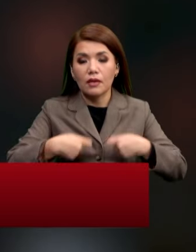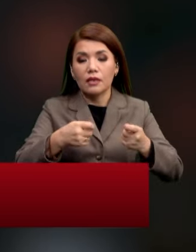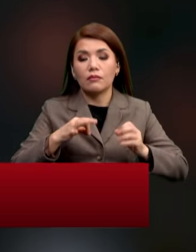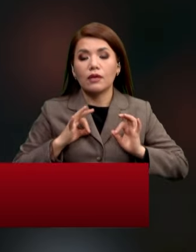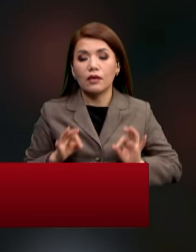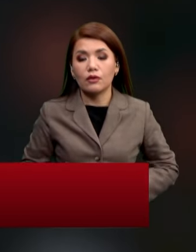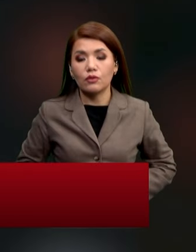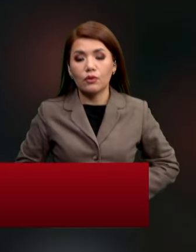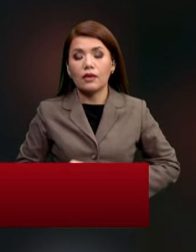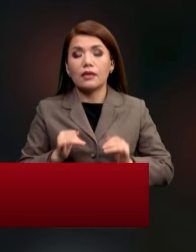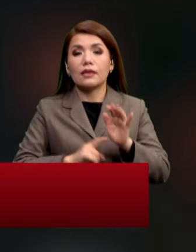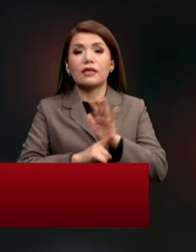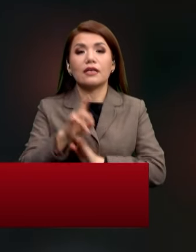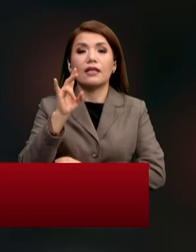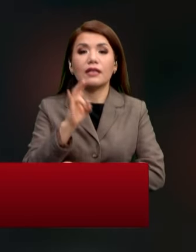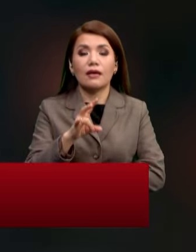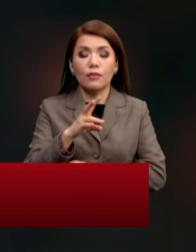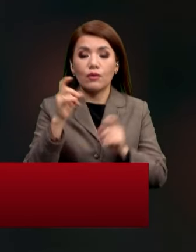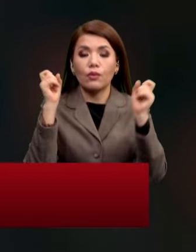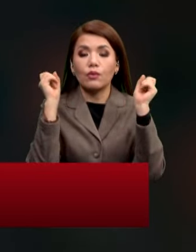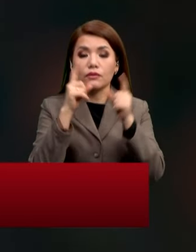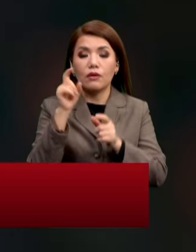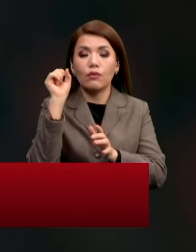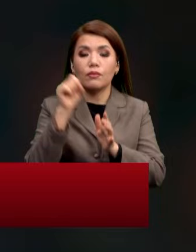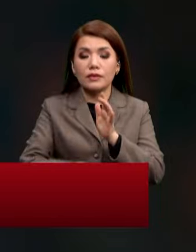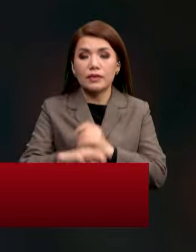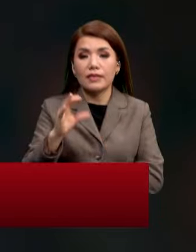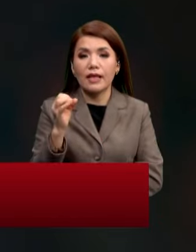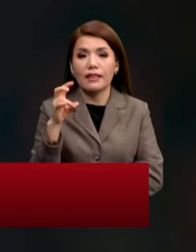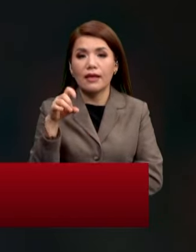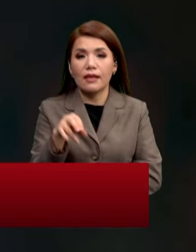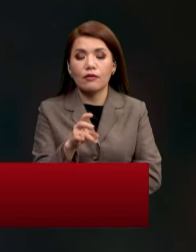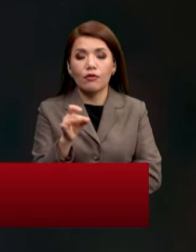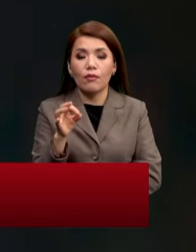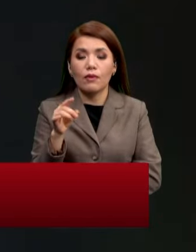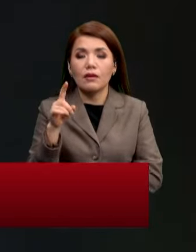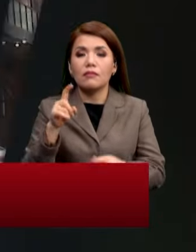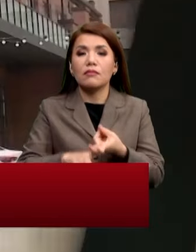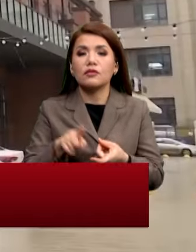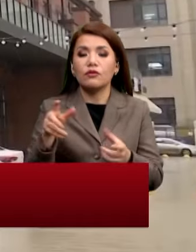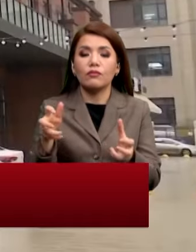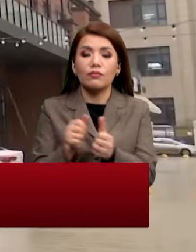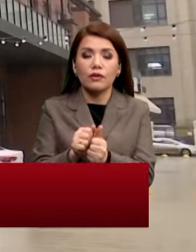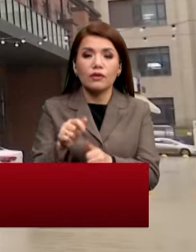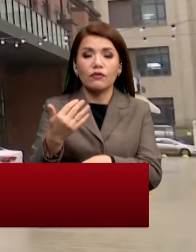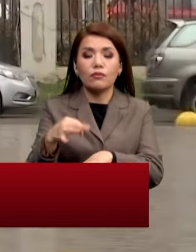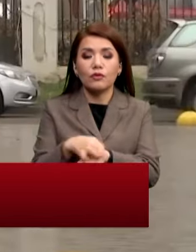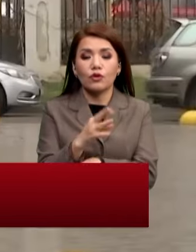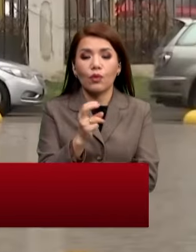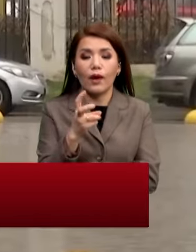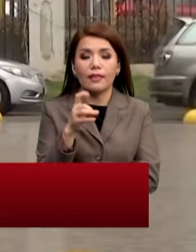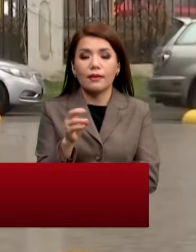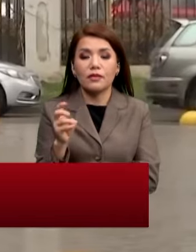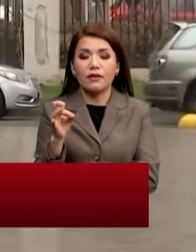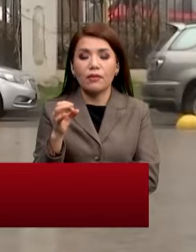прокуратуру. Напомню, в начале ноября стало известно об убийстве Салтанат Нукеновой, в связи с чем были задержаны ее супруг Куандык